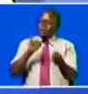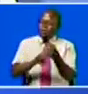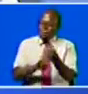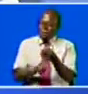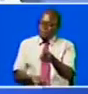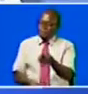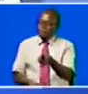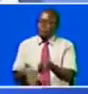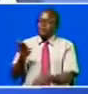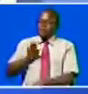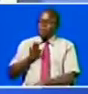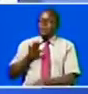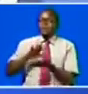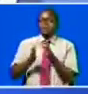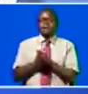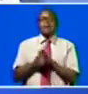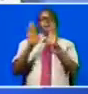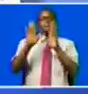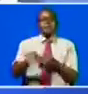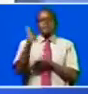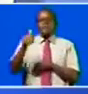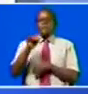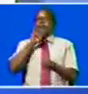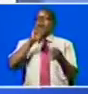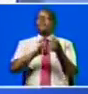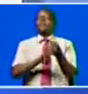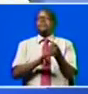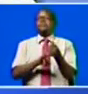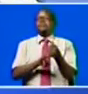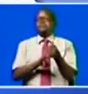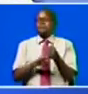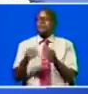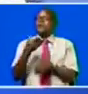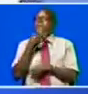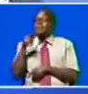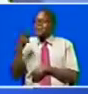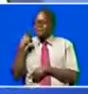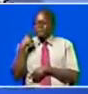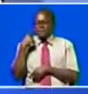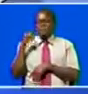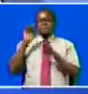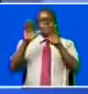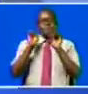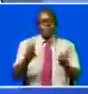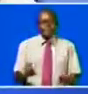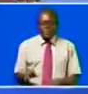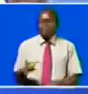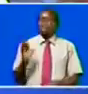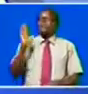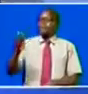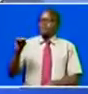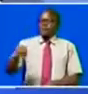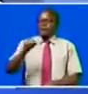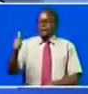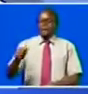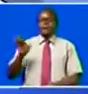mtumba atakuwa kitu kipya kwa mwanaume mwingine, atakuwa manyanga tosha. Na yule mwanaume unaona kweli ati huyo amekuwa mwanaume mtumba, atakuwa kitu kizuri